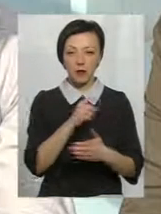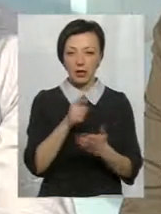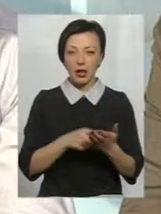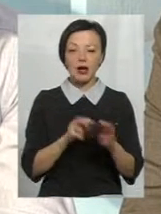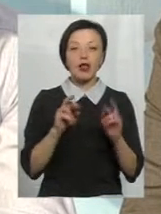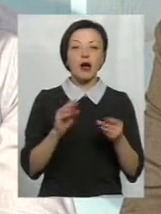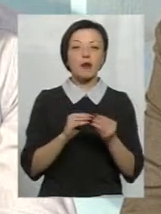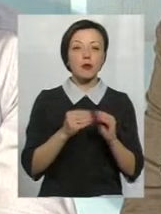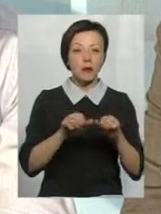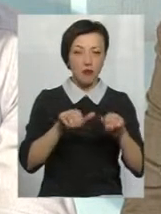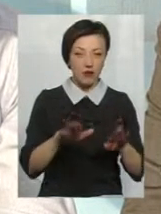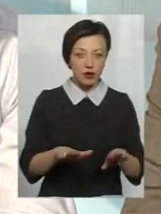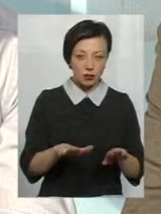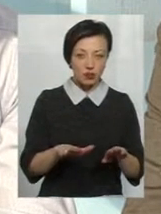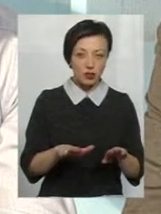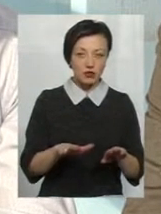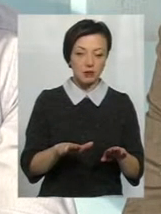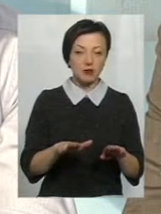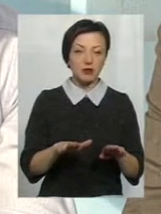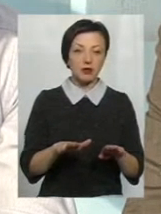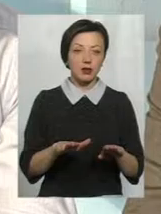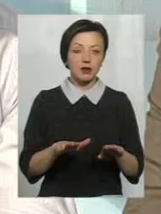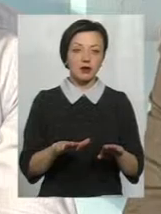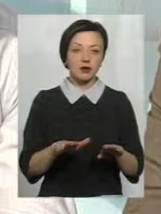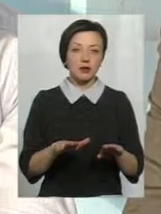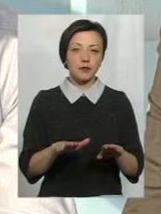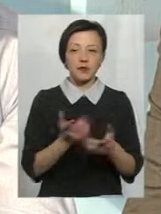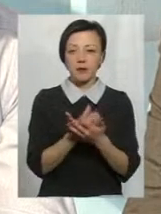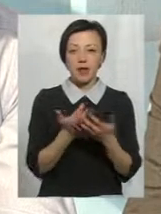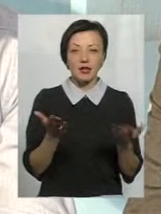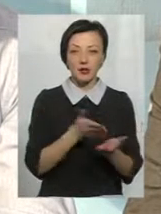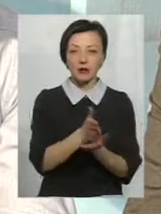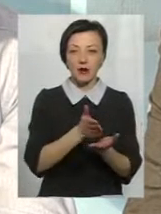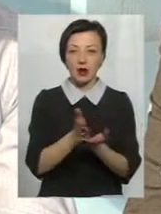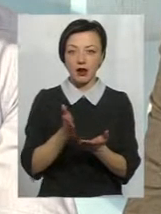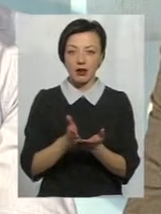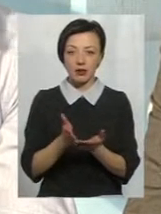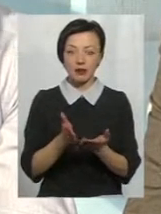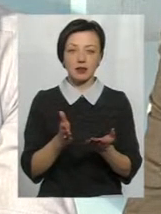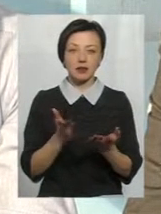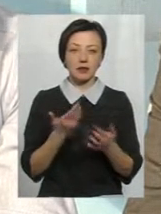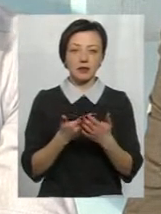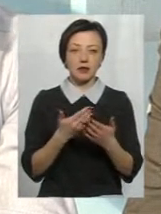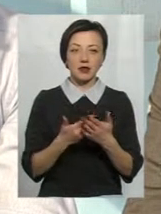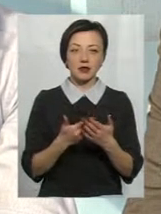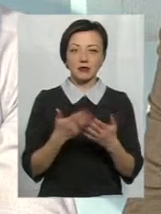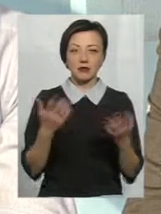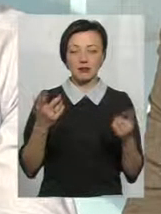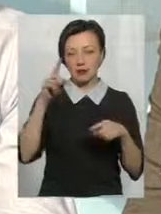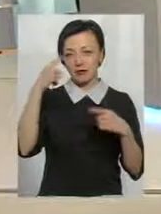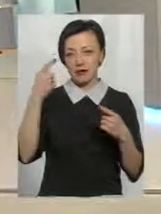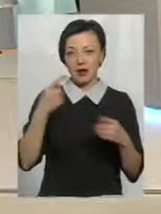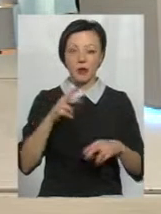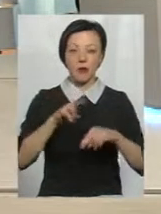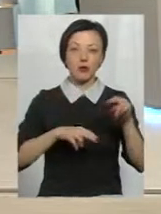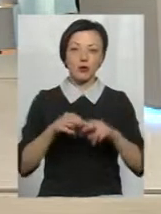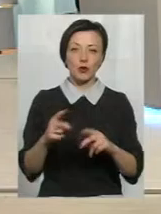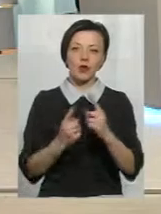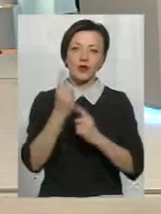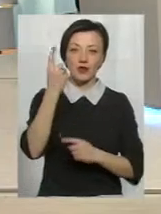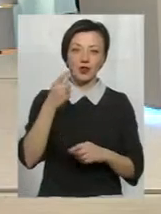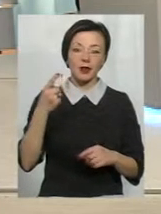проблему вирішити? Тобто це одразу відкине безліч варіантів, які там, давайте побудуємо хмарочос якийсь там на 500 тисяч